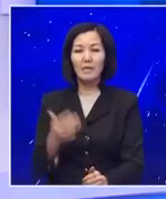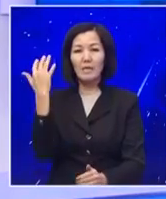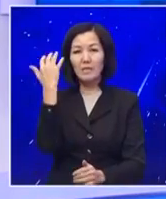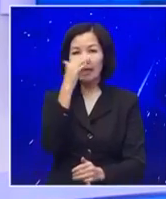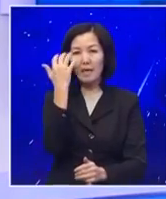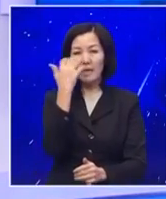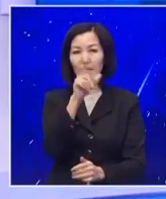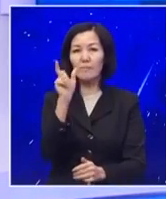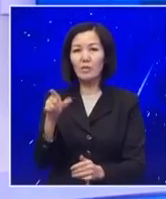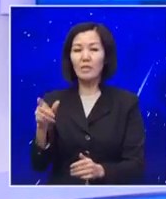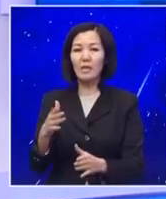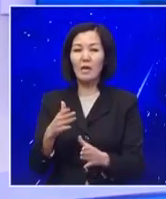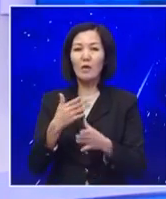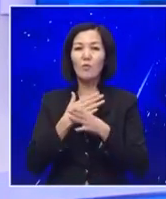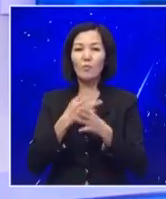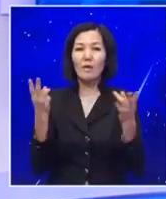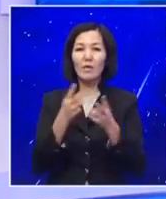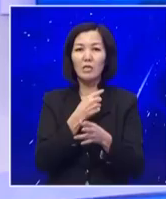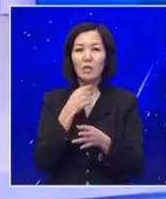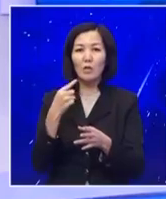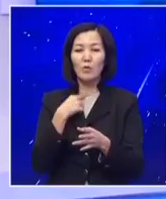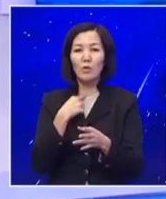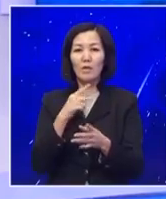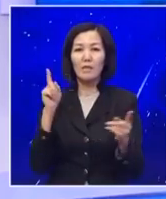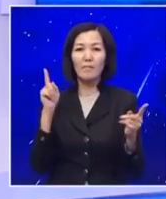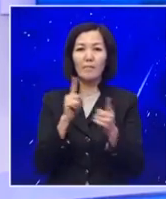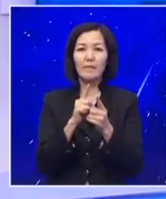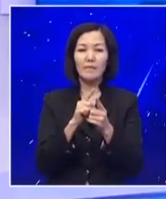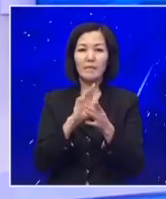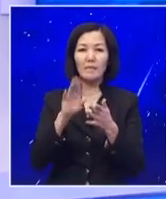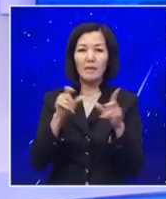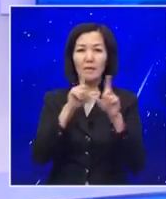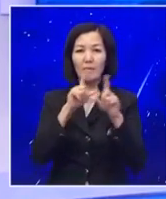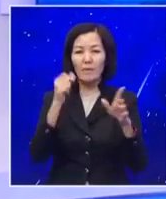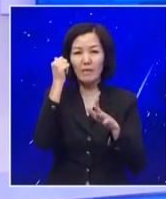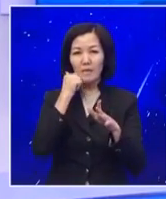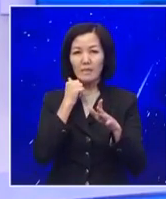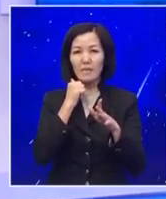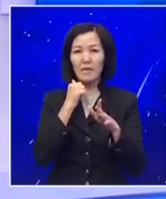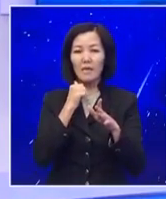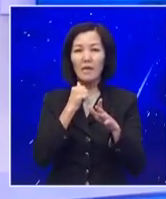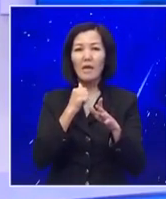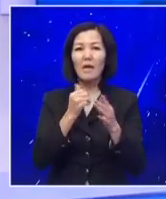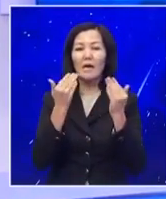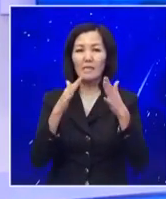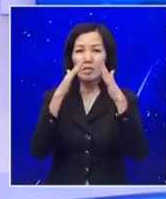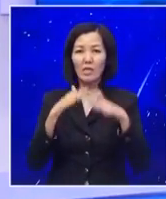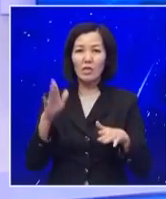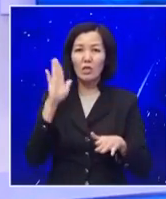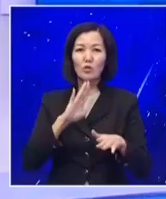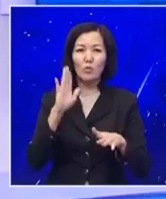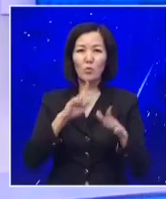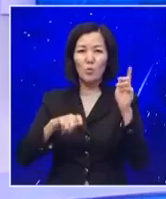Зағиып жандарға көмек қажет. Талдықорғанда бас қосқан бастық имараттары апатты жағдайда тұр. Қабырғалары құлап, шатырдан су аққалы